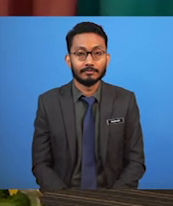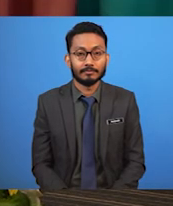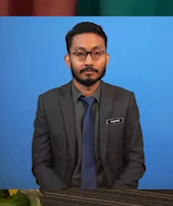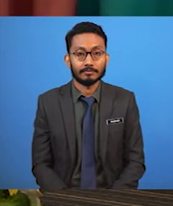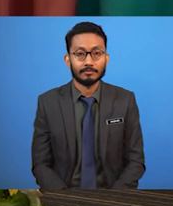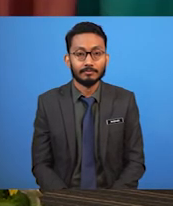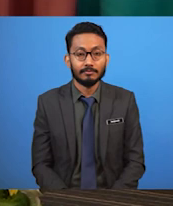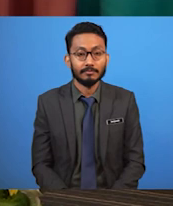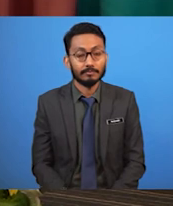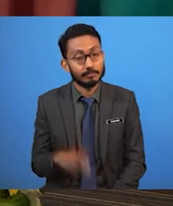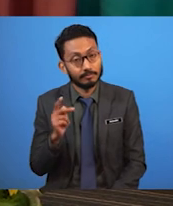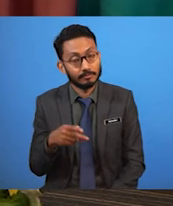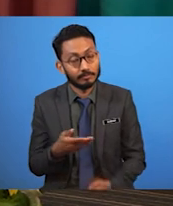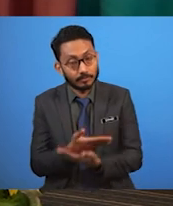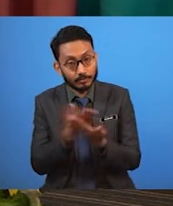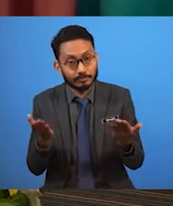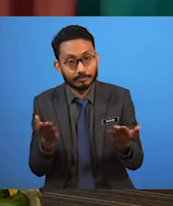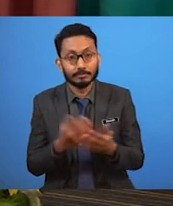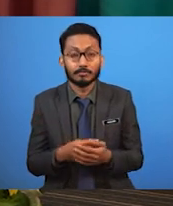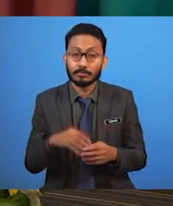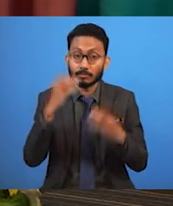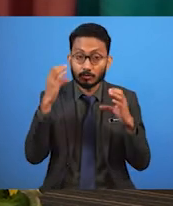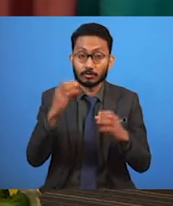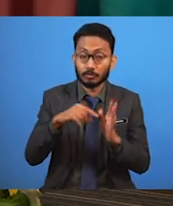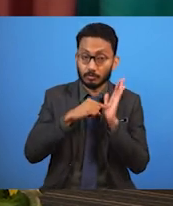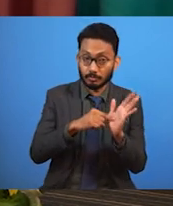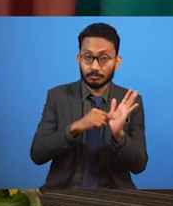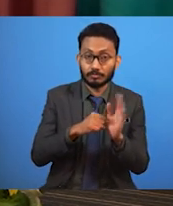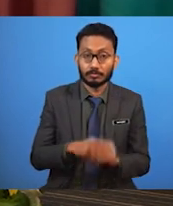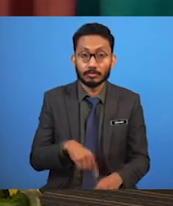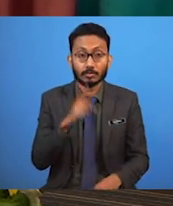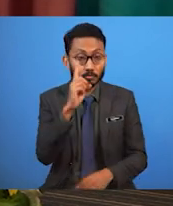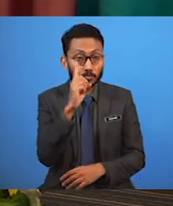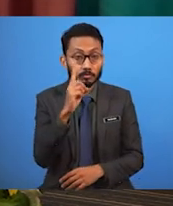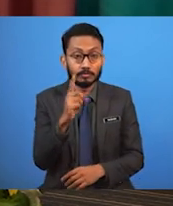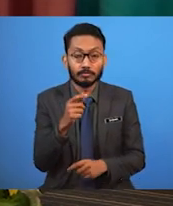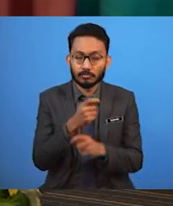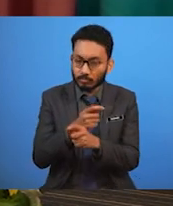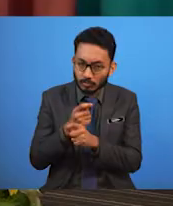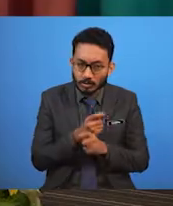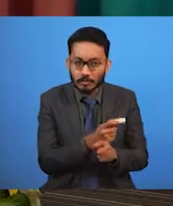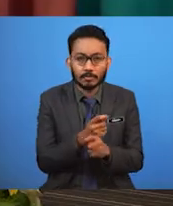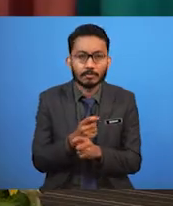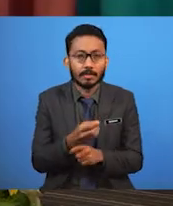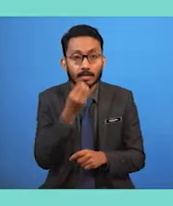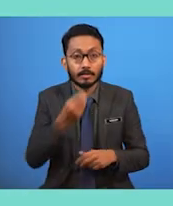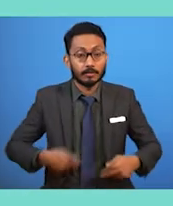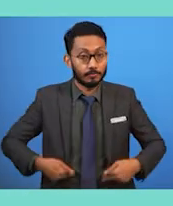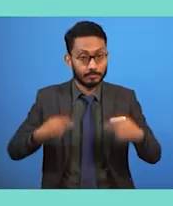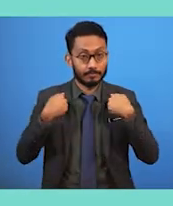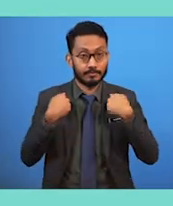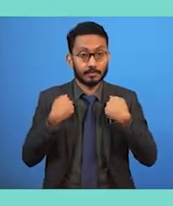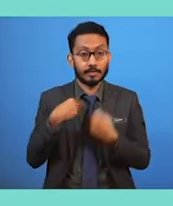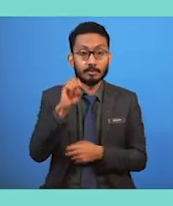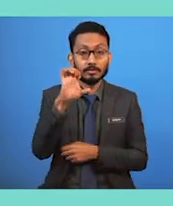Baiklah, para pelajar sekalian, cikgu akan menunjukkan salah satu penternakan makanan hidupan seni iaitu